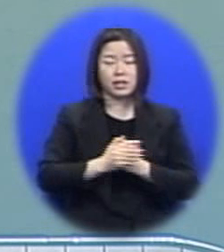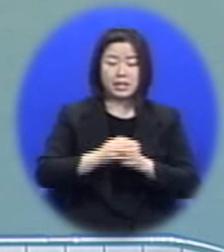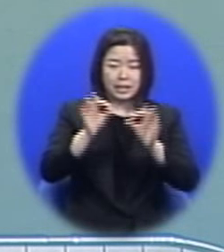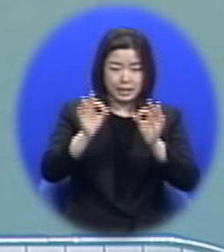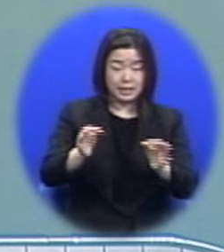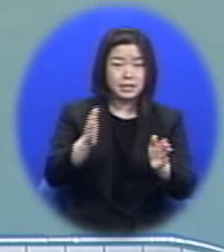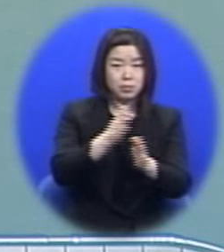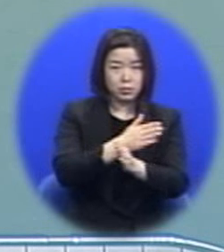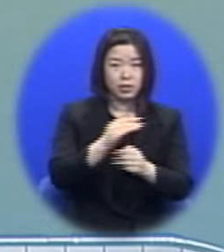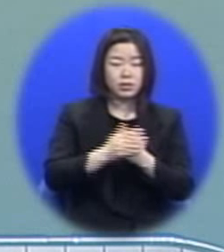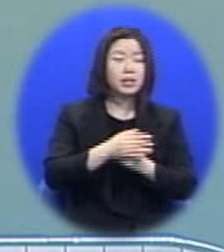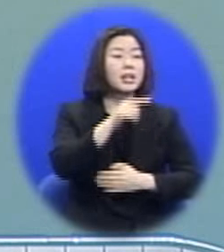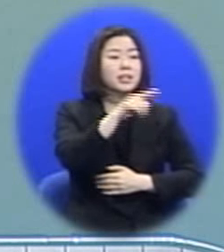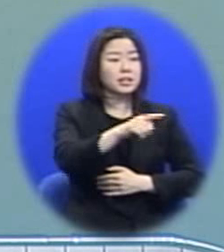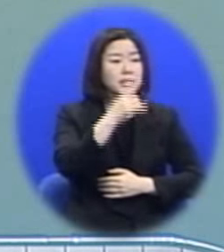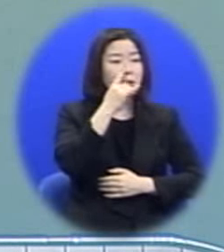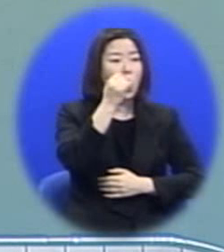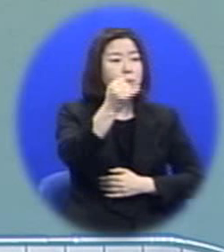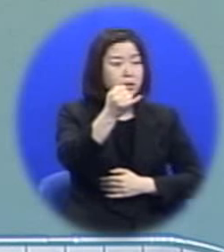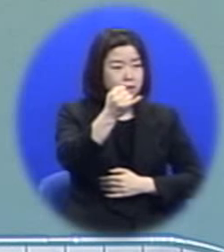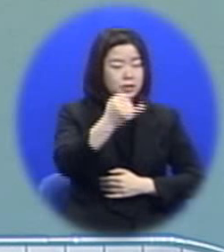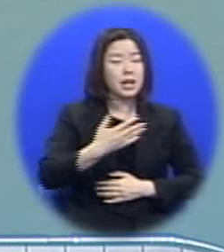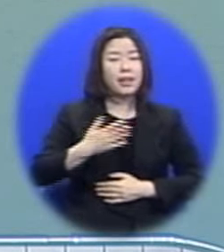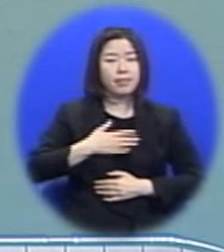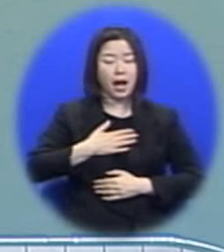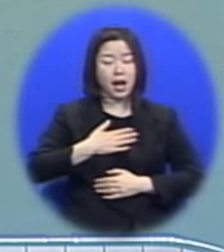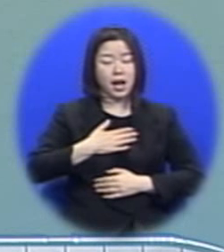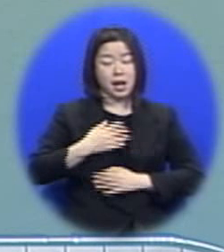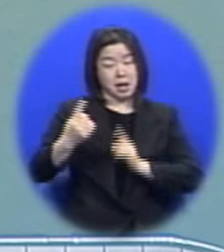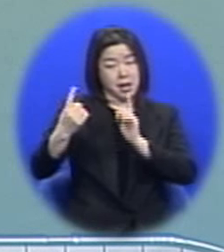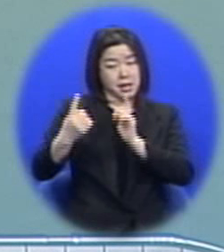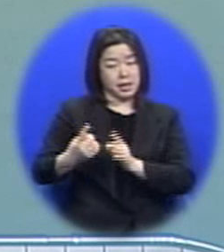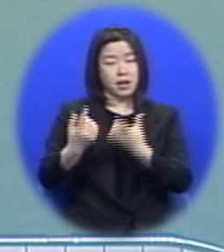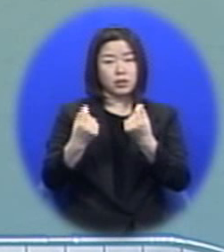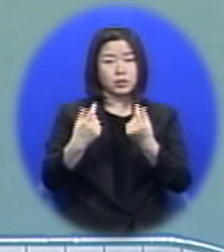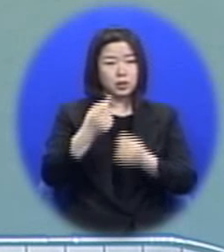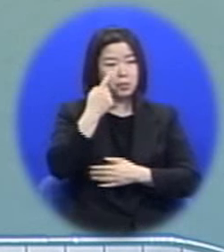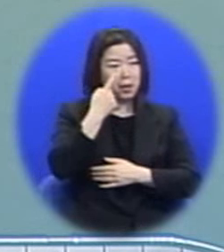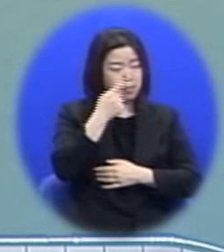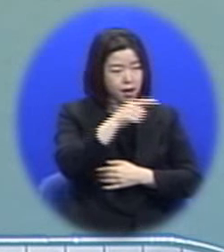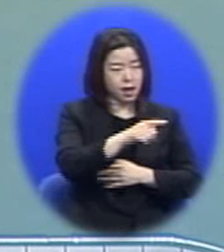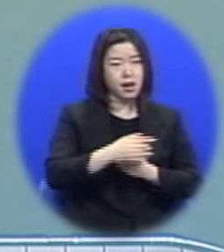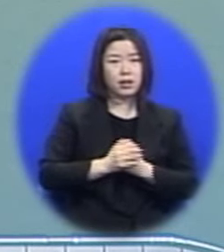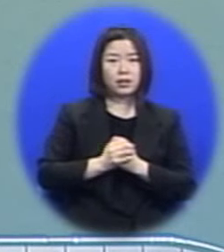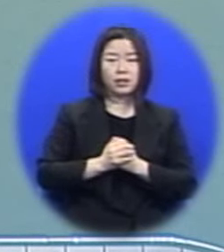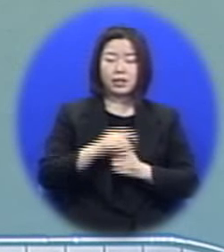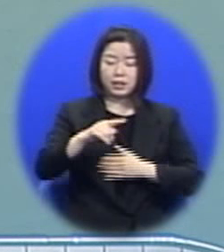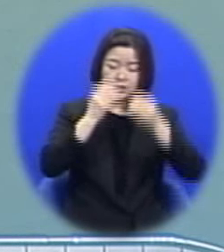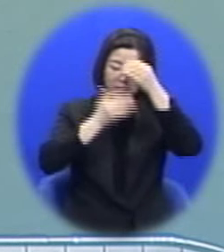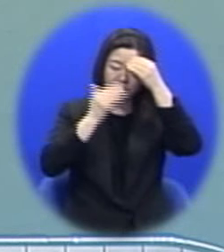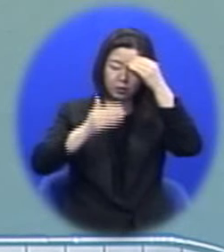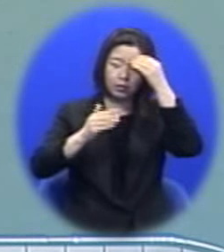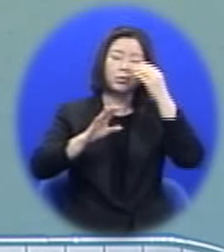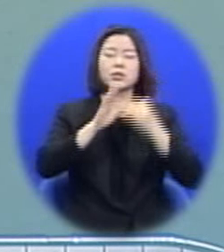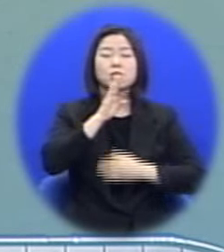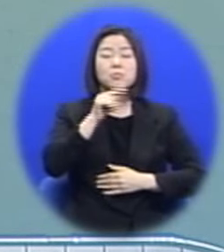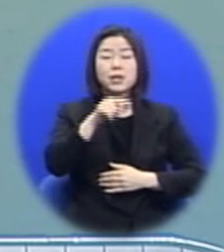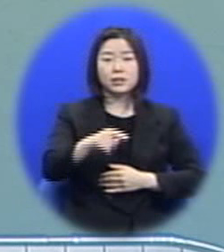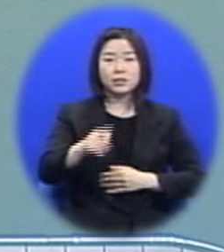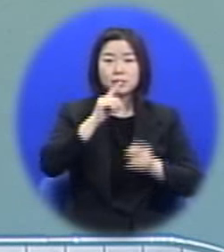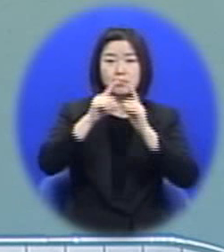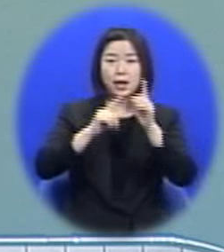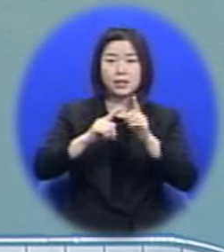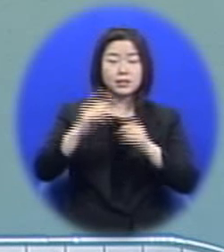이제부터는 내 어머니를 나를 대하듯이 해라. 이 성도님이 정말 그 말씀을